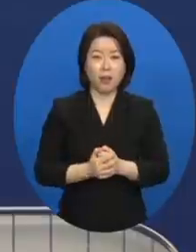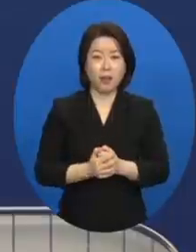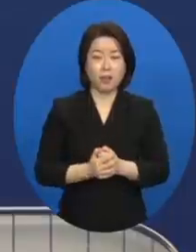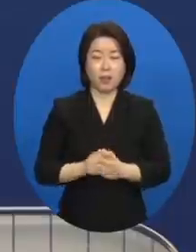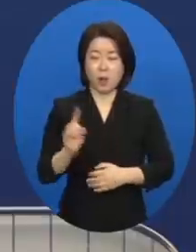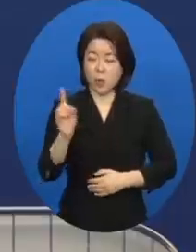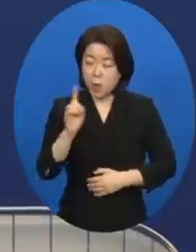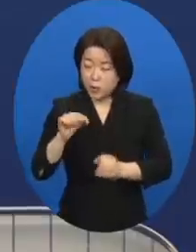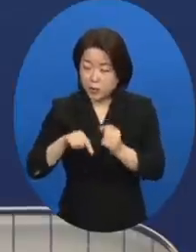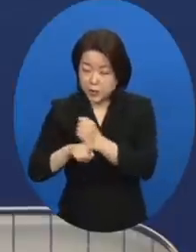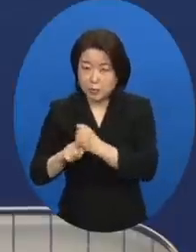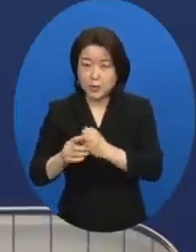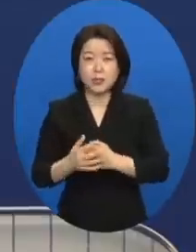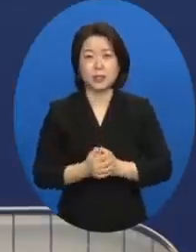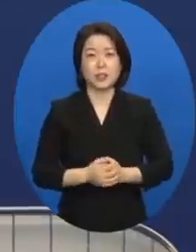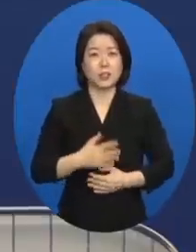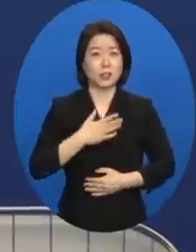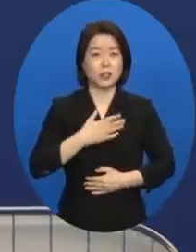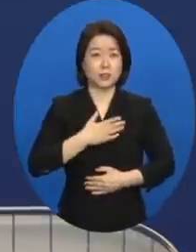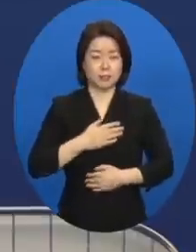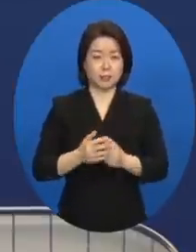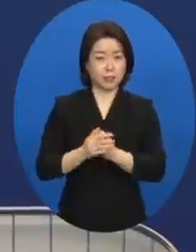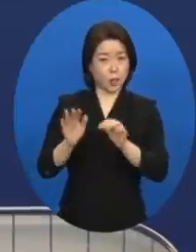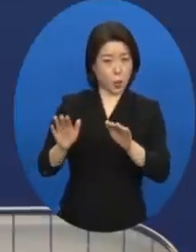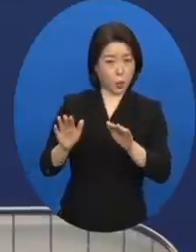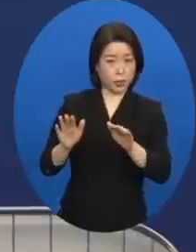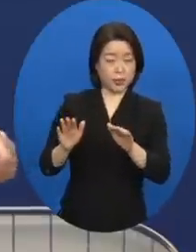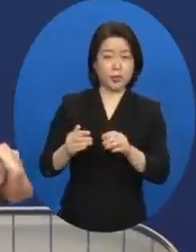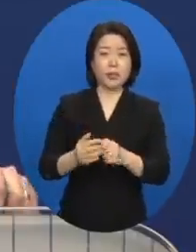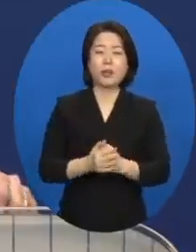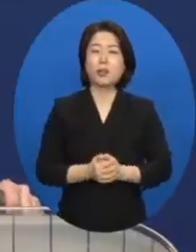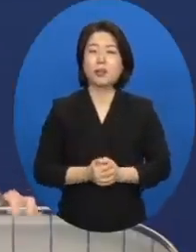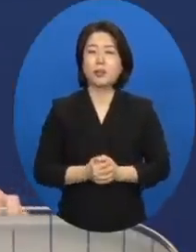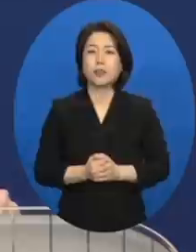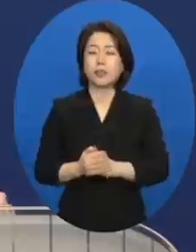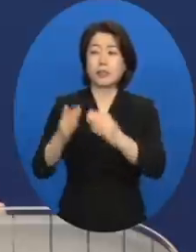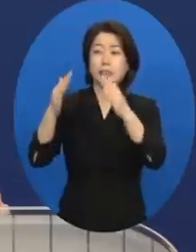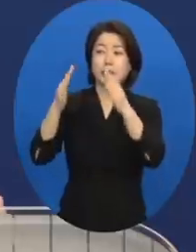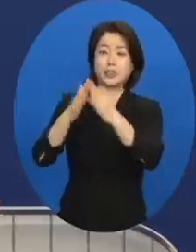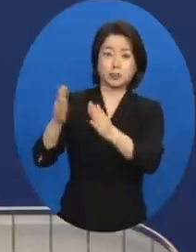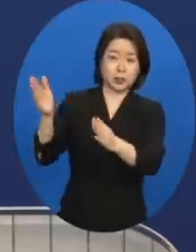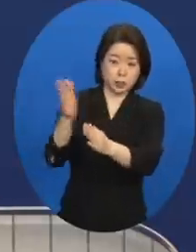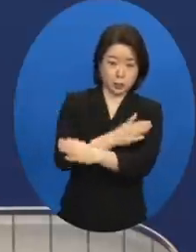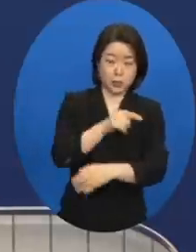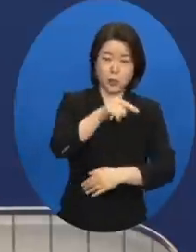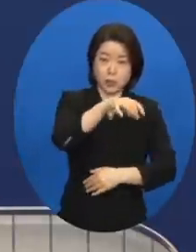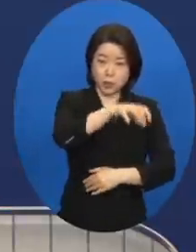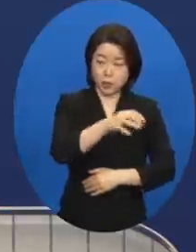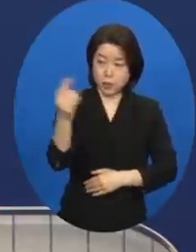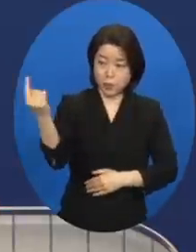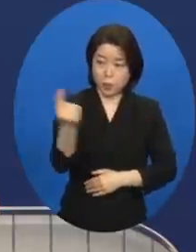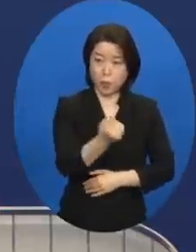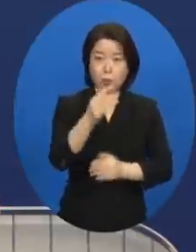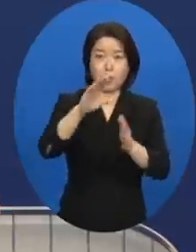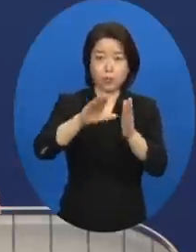어떤 의미냐면 저는 오늘도 집에서부터 여기 오는데요.